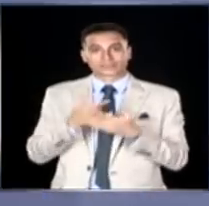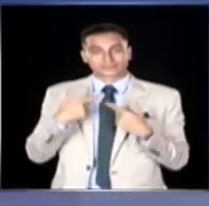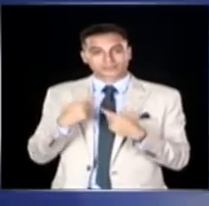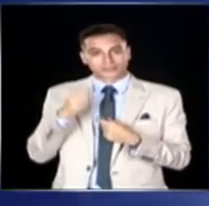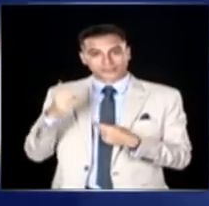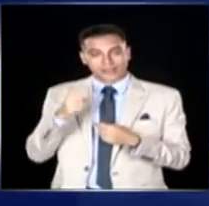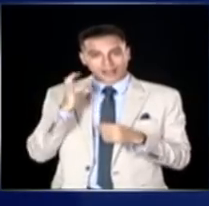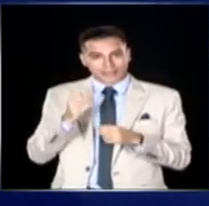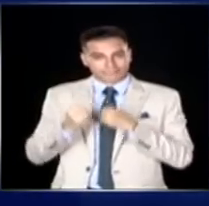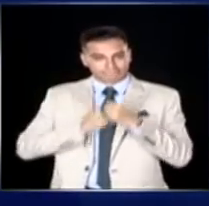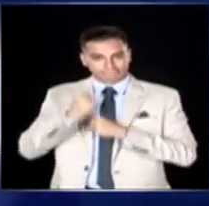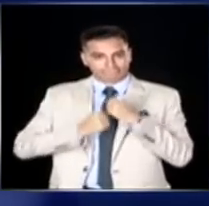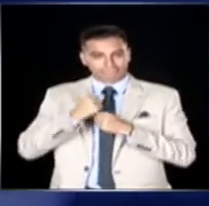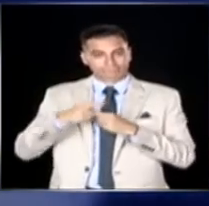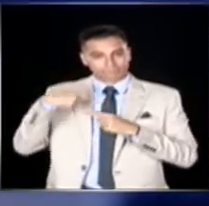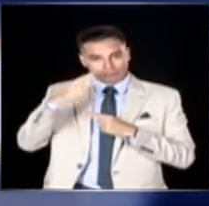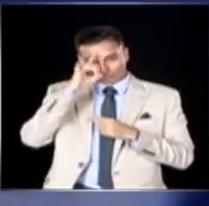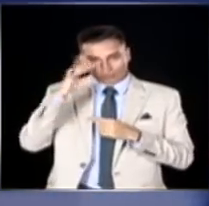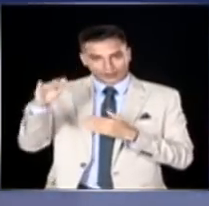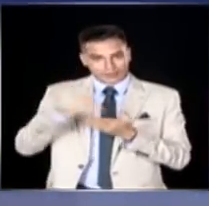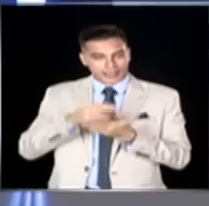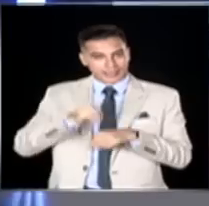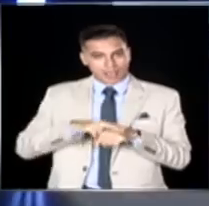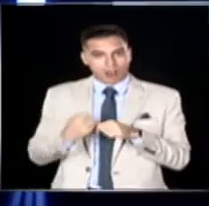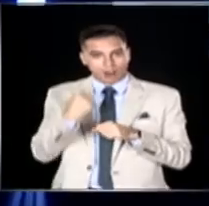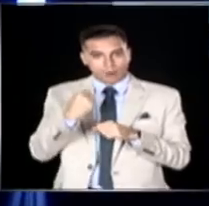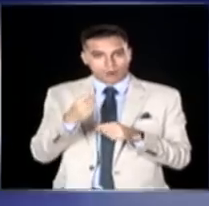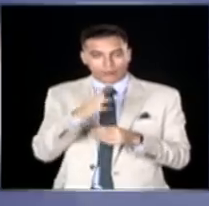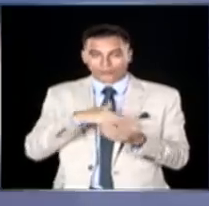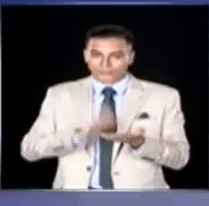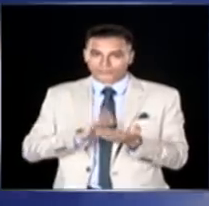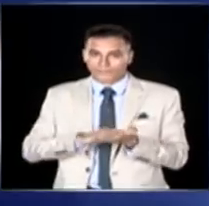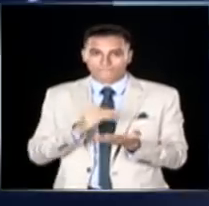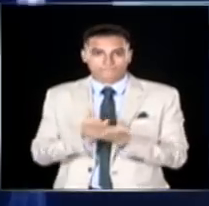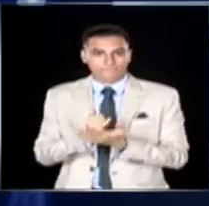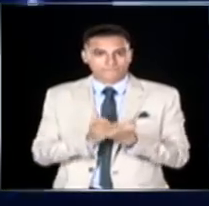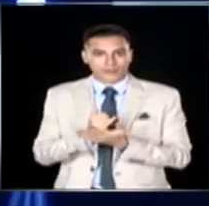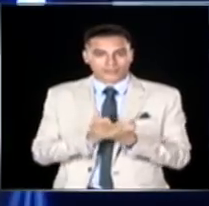محتاجين تستعدوا أكتر شوية وترجعوا تاني أقوى. نحيي كلنا مدرسة